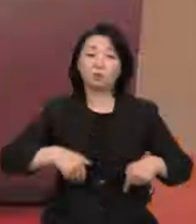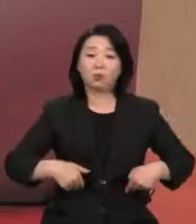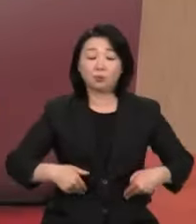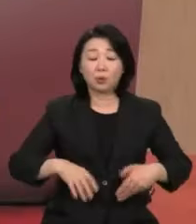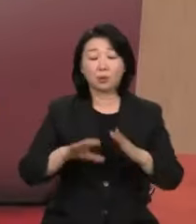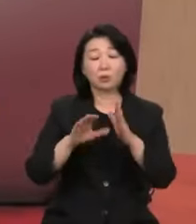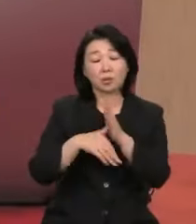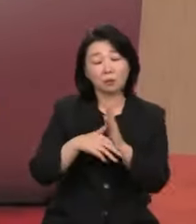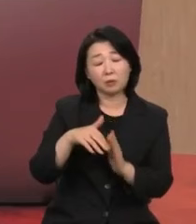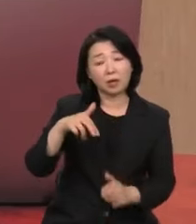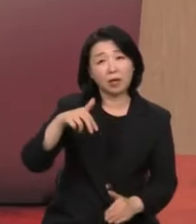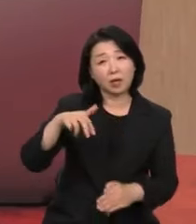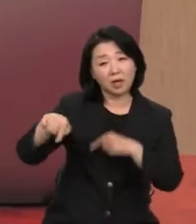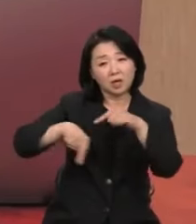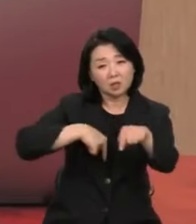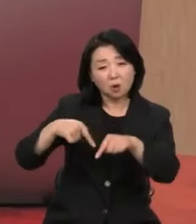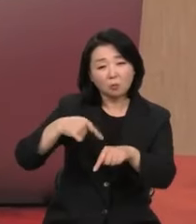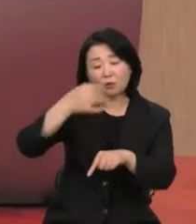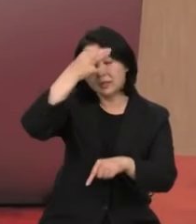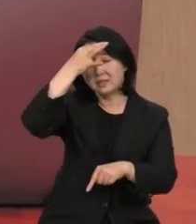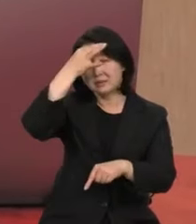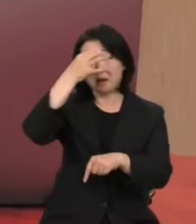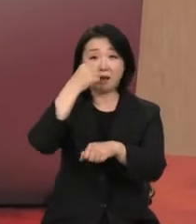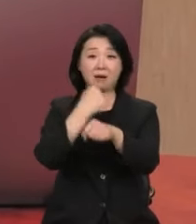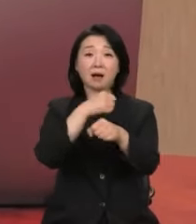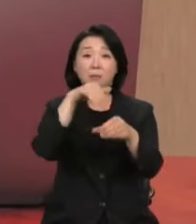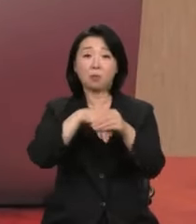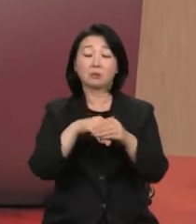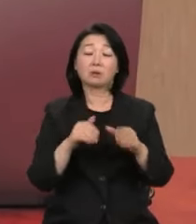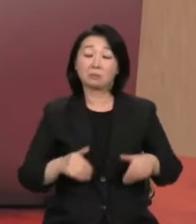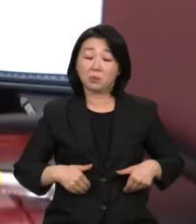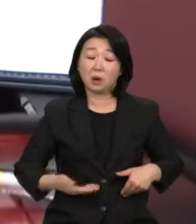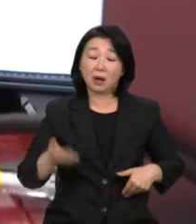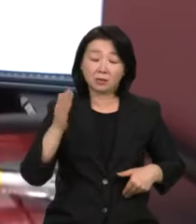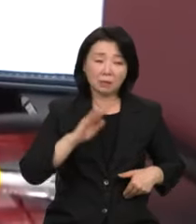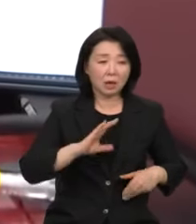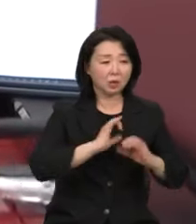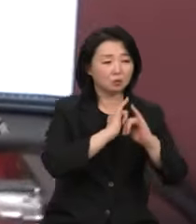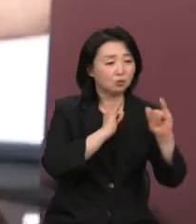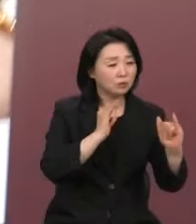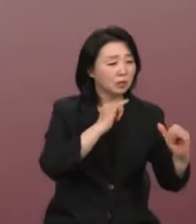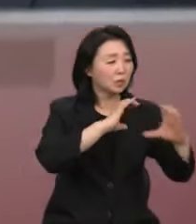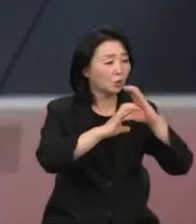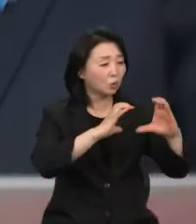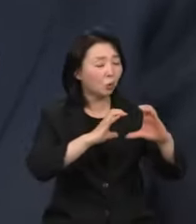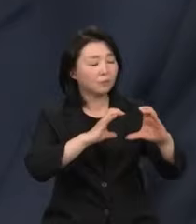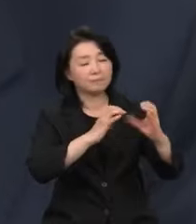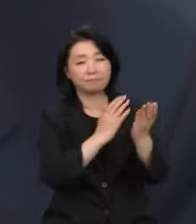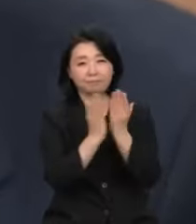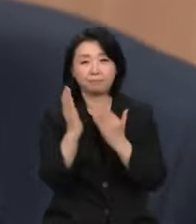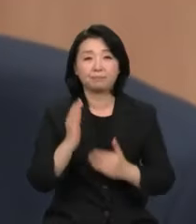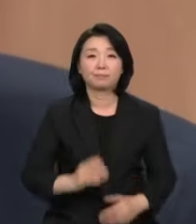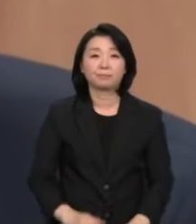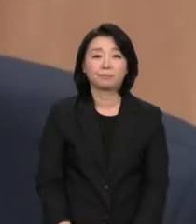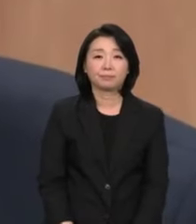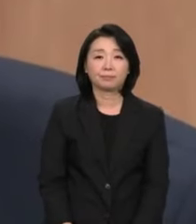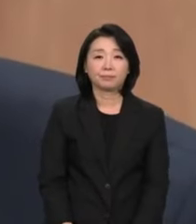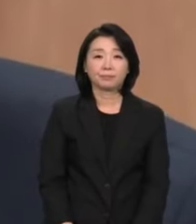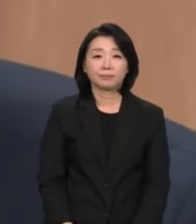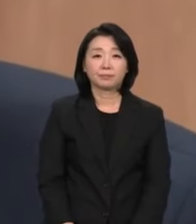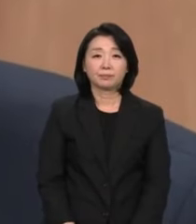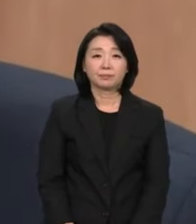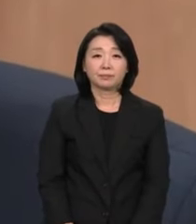정무 기능을 강화하겠다는 명목이지만 대국민 소통 강화 취지와는 맞지 않다는 지적도 나옵니다.